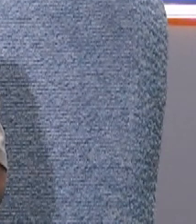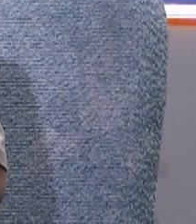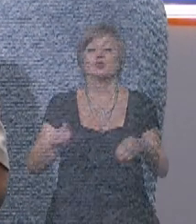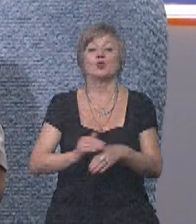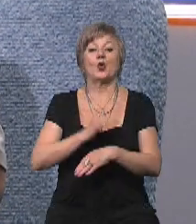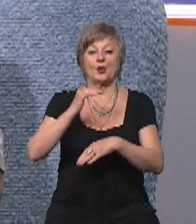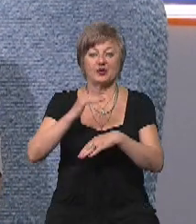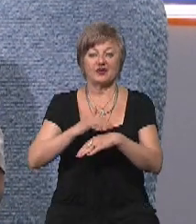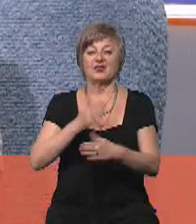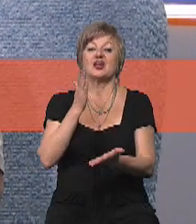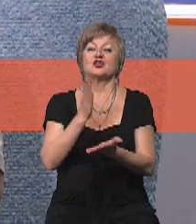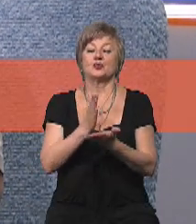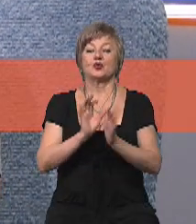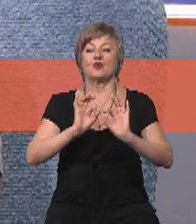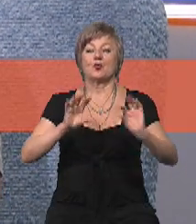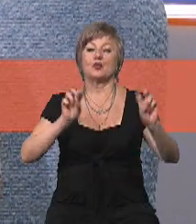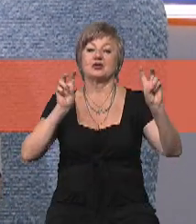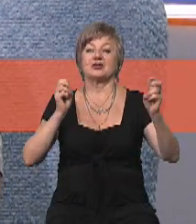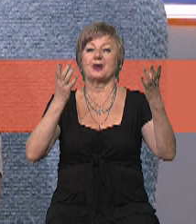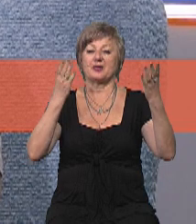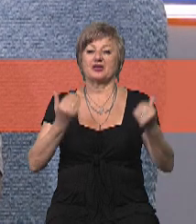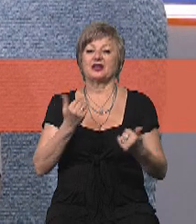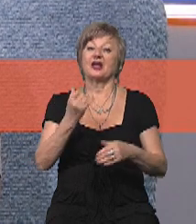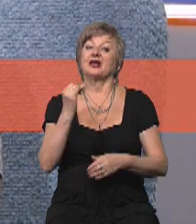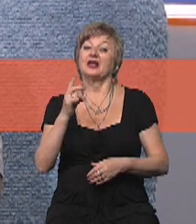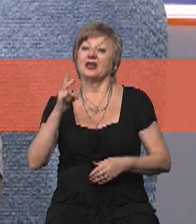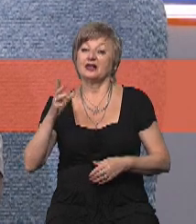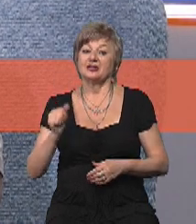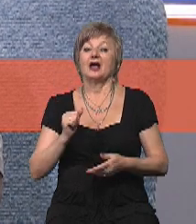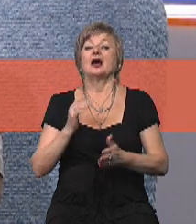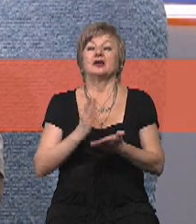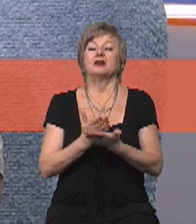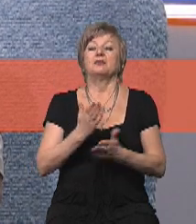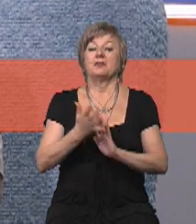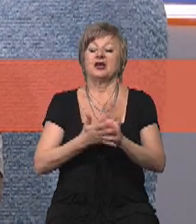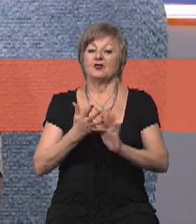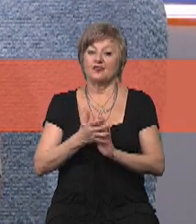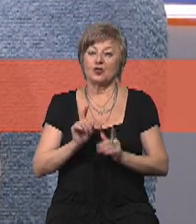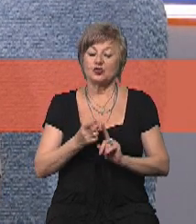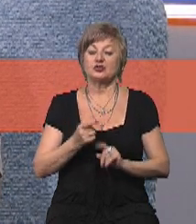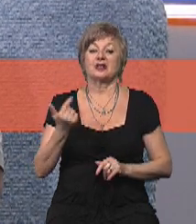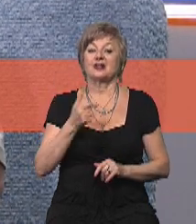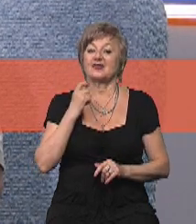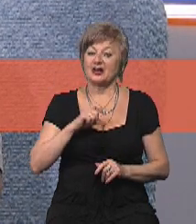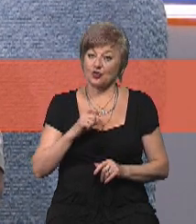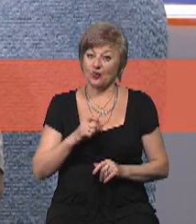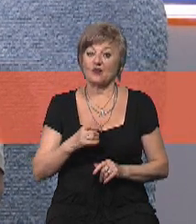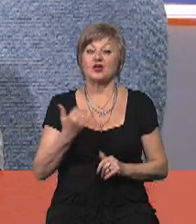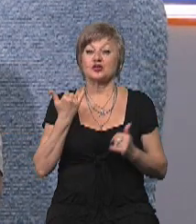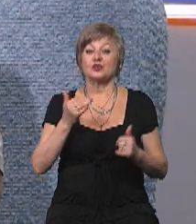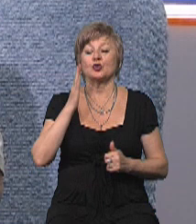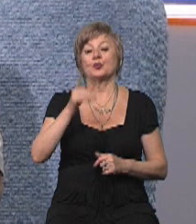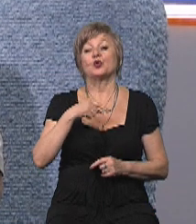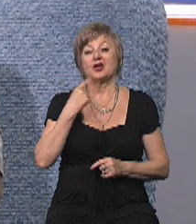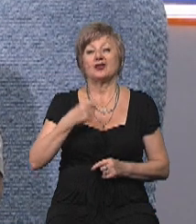Добрий вечір. У прямому ефірі «Тема дня» у студії для вас працюють Інна Халеп. Дякуємо за мову жестів Галині Воротніковій. І сьогодні ми